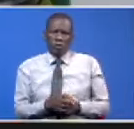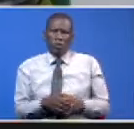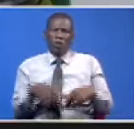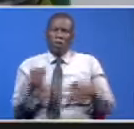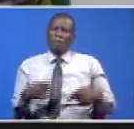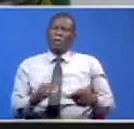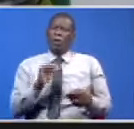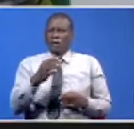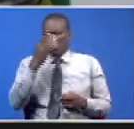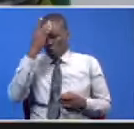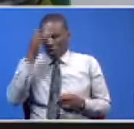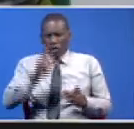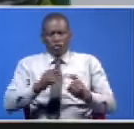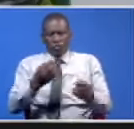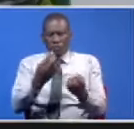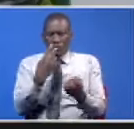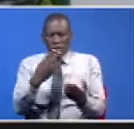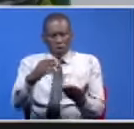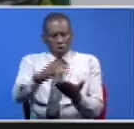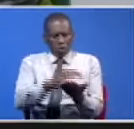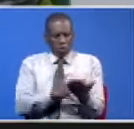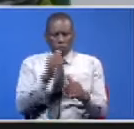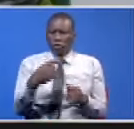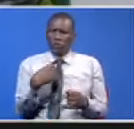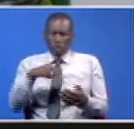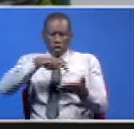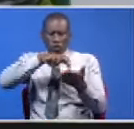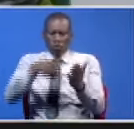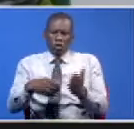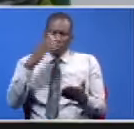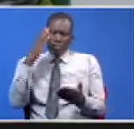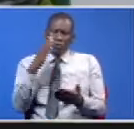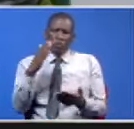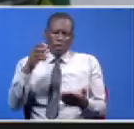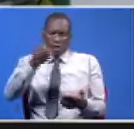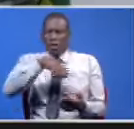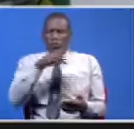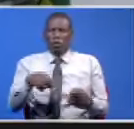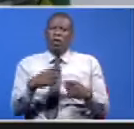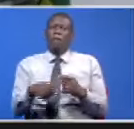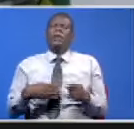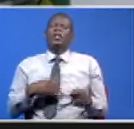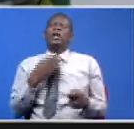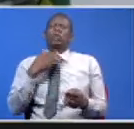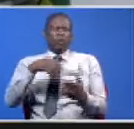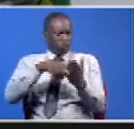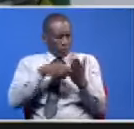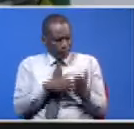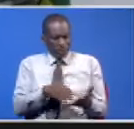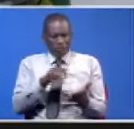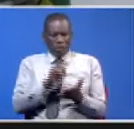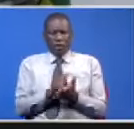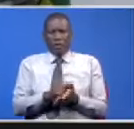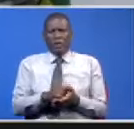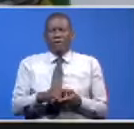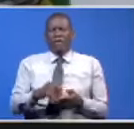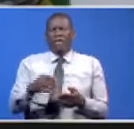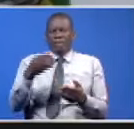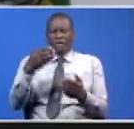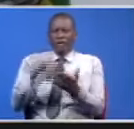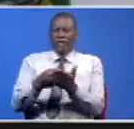kwa nini tujaona ile ripoti ambayo kusema kwamba hiyo kandarasi imeweza kusitishwa. Lakini ningependa kusisitizia kwamba waziri wa